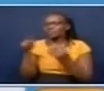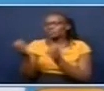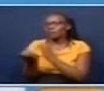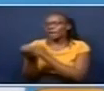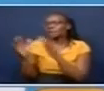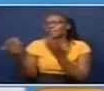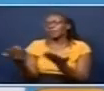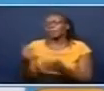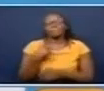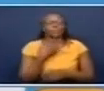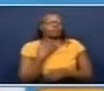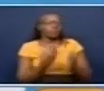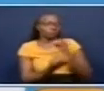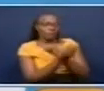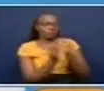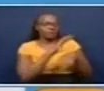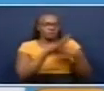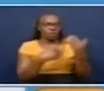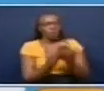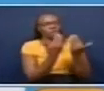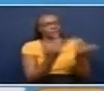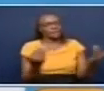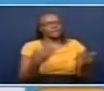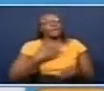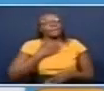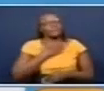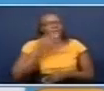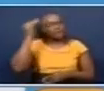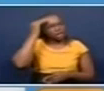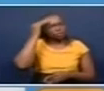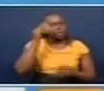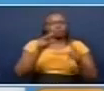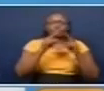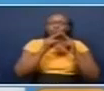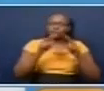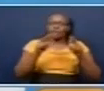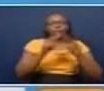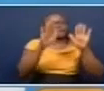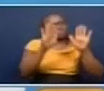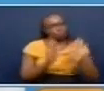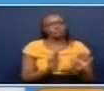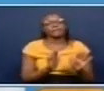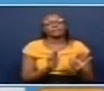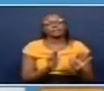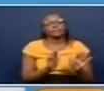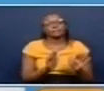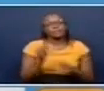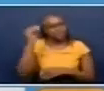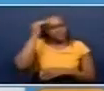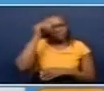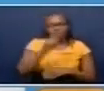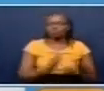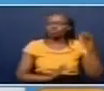ningetaka kumwambia mtoto masomo ndio kitu ambacho ni muhimu